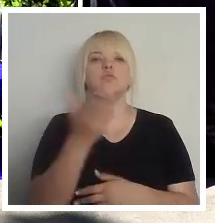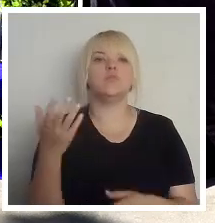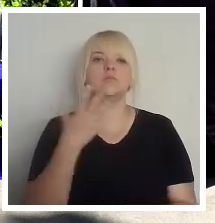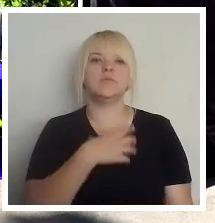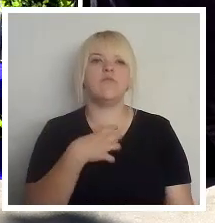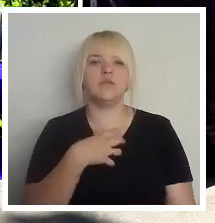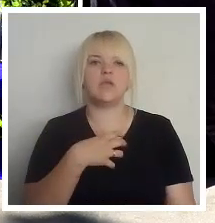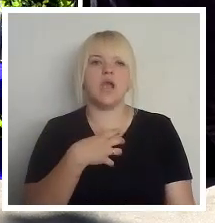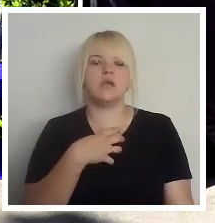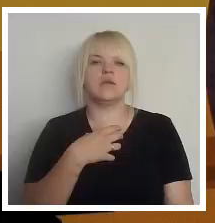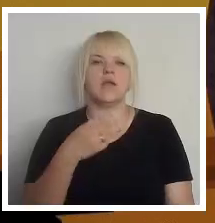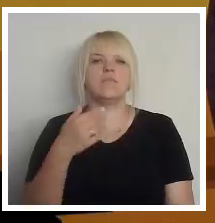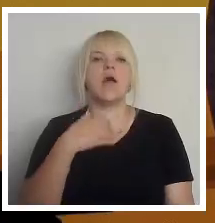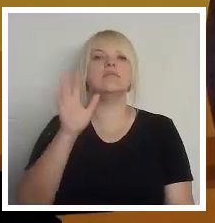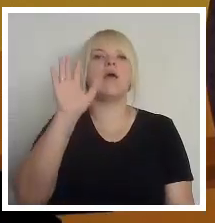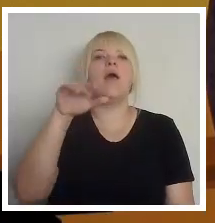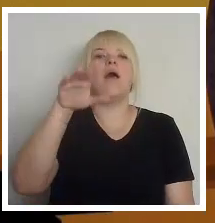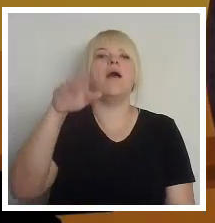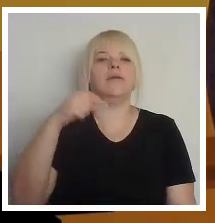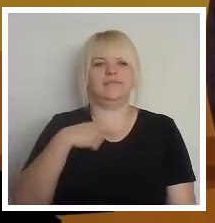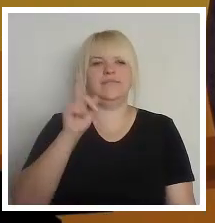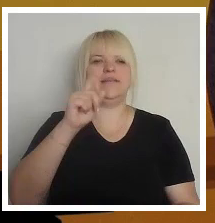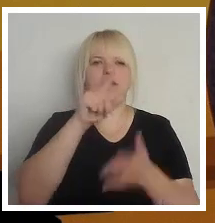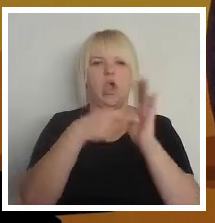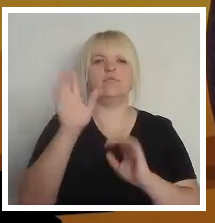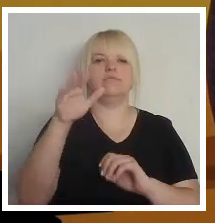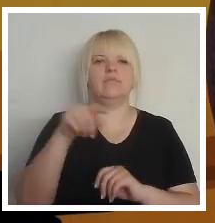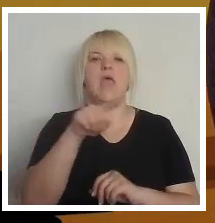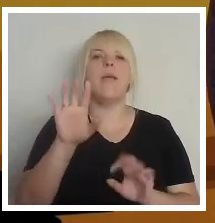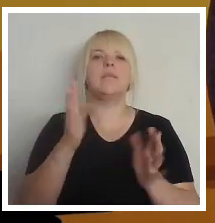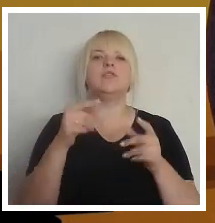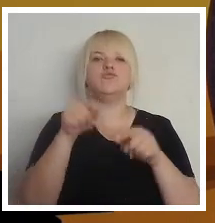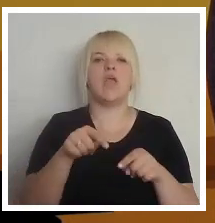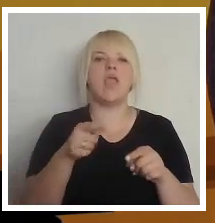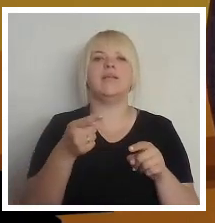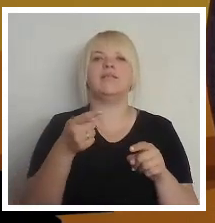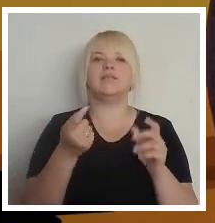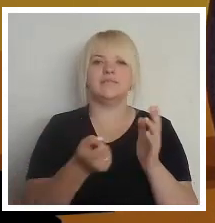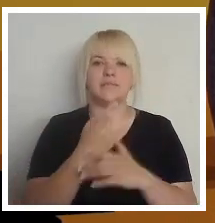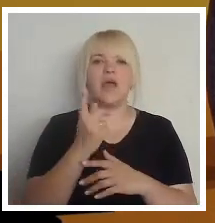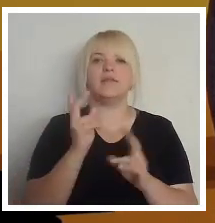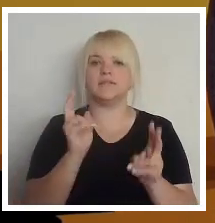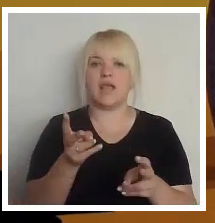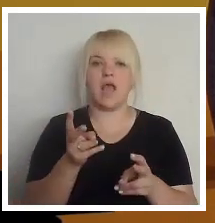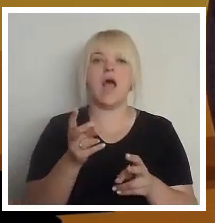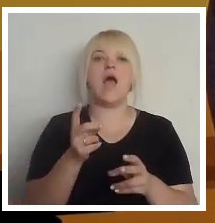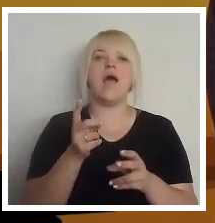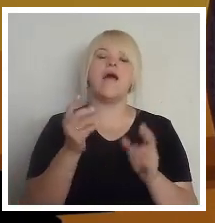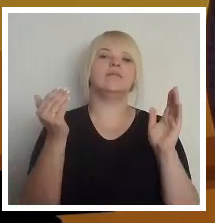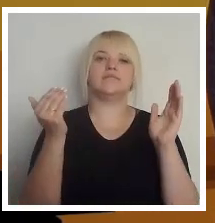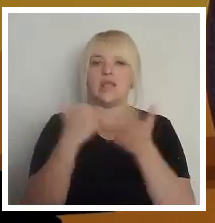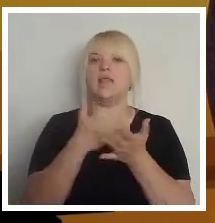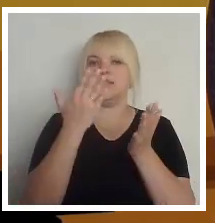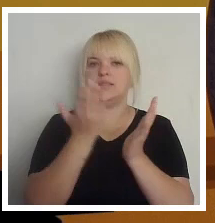jādod man vismaz zīme, lai es redzu, ka jums ir jautājumi. Bet šeit mēs nonākam pie tās sadaļas, nu, vai